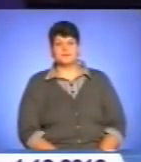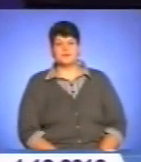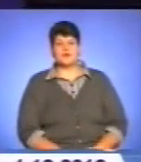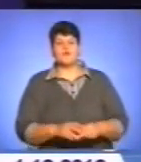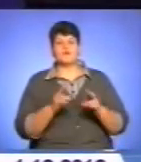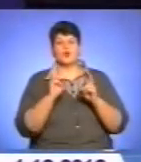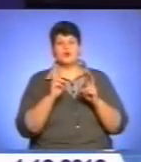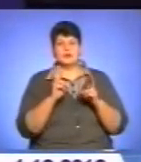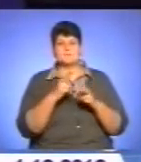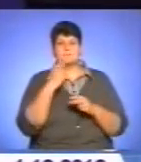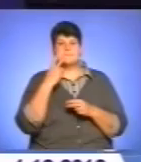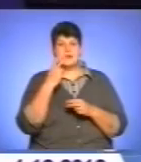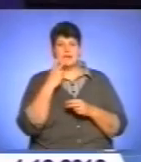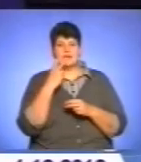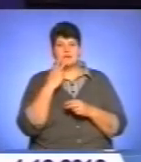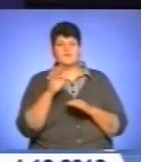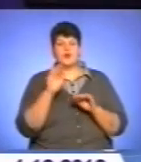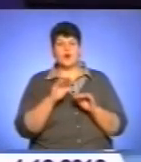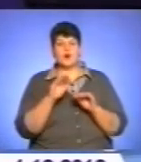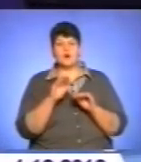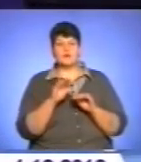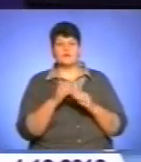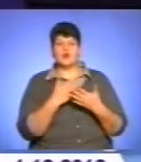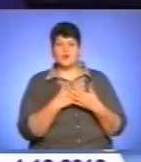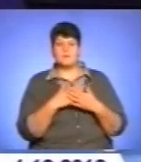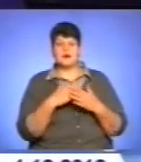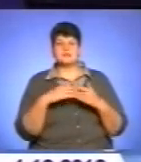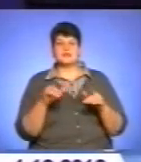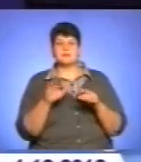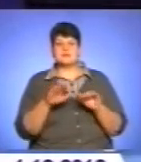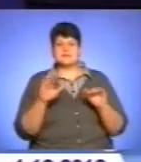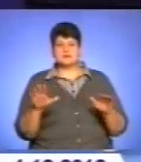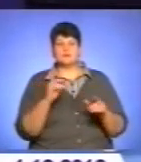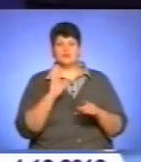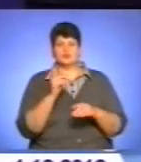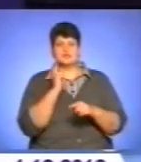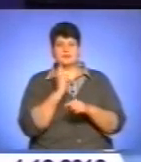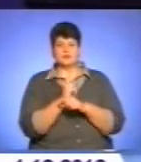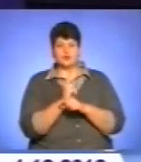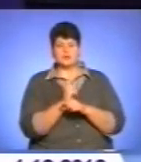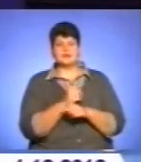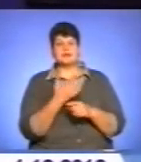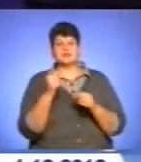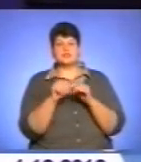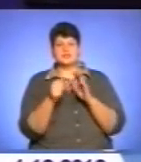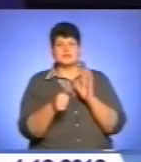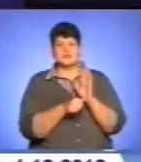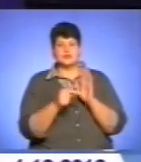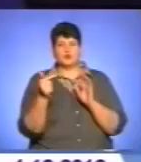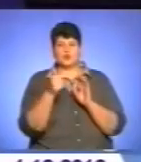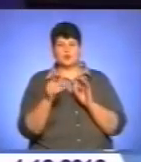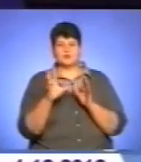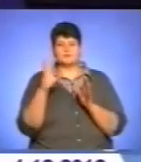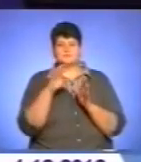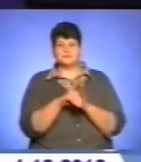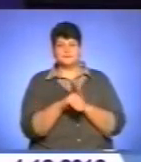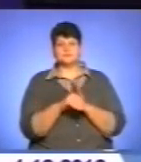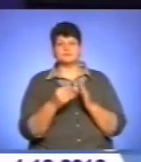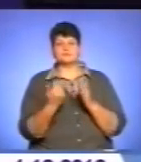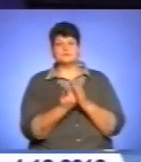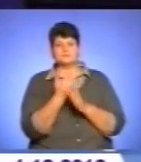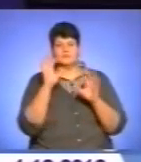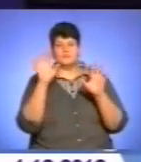Вкотре палити у громадських місцях буде заборонено. 16 грудня набирає чинності закон України про внесення змін до деяких